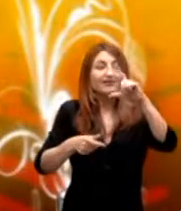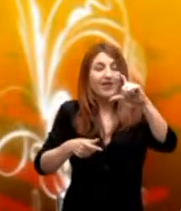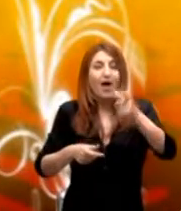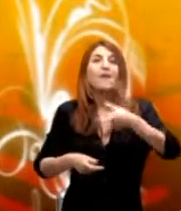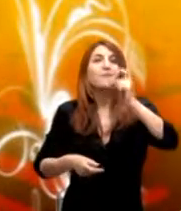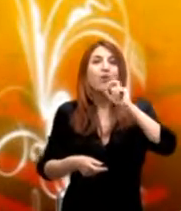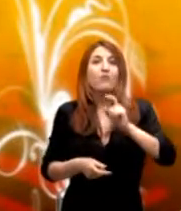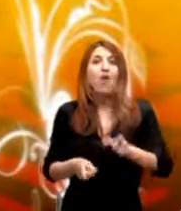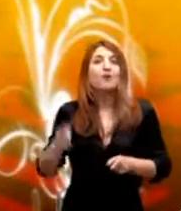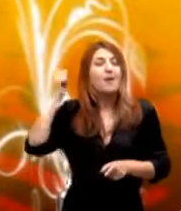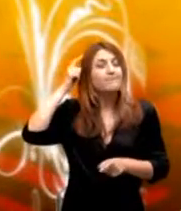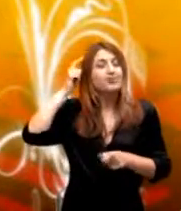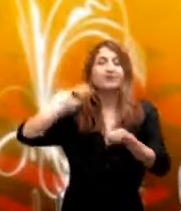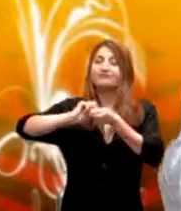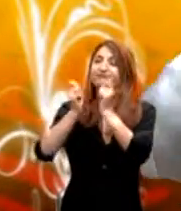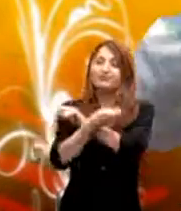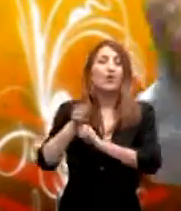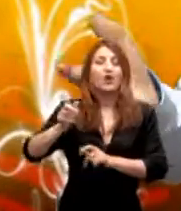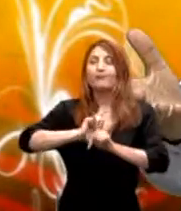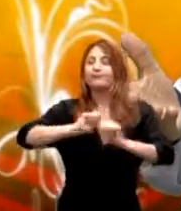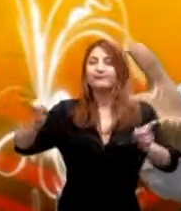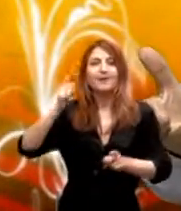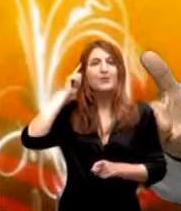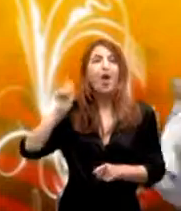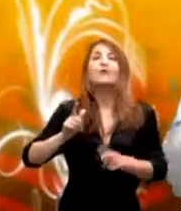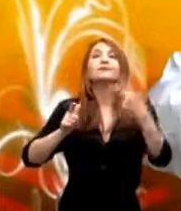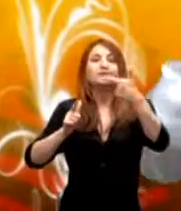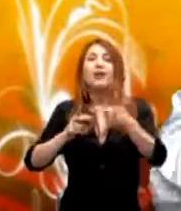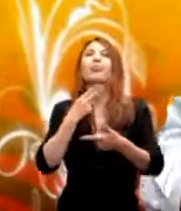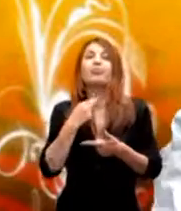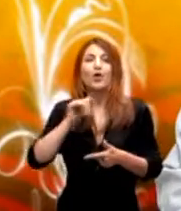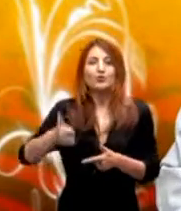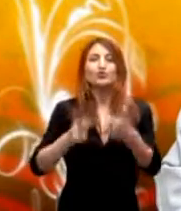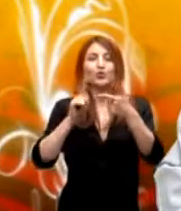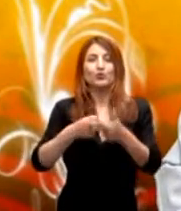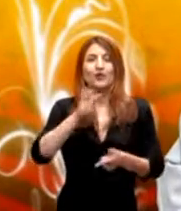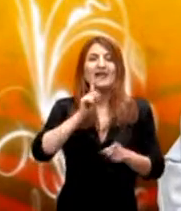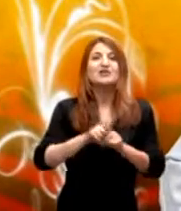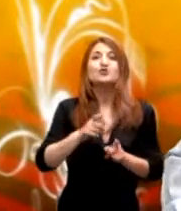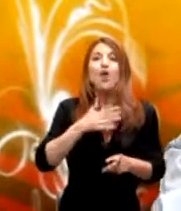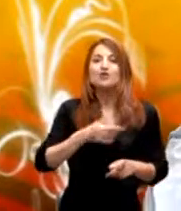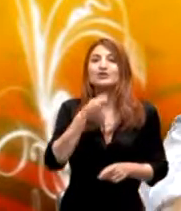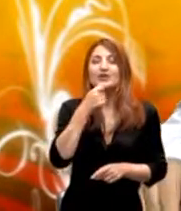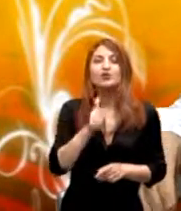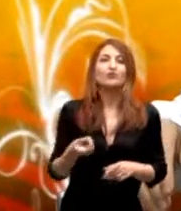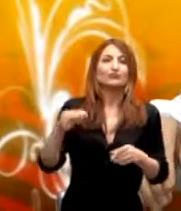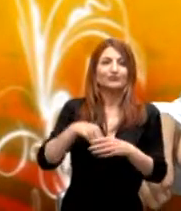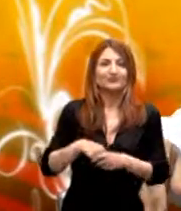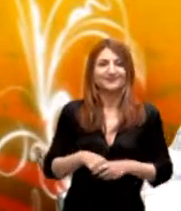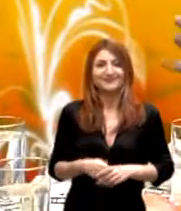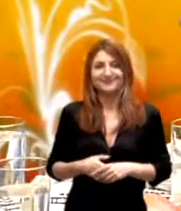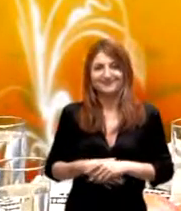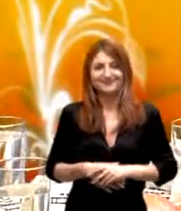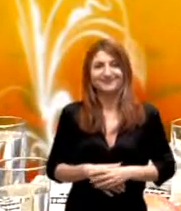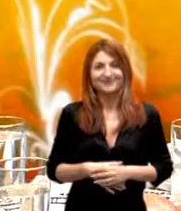čašu vina, on je promijenio mozak, on drugče misli, on će popiti drugu. On će pojesti više. Istina živa. Evo,